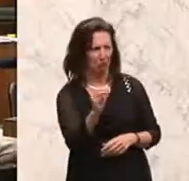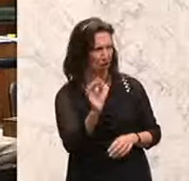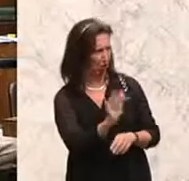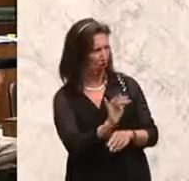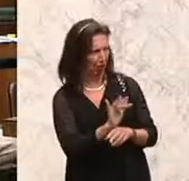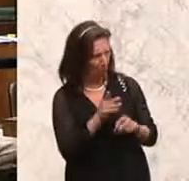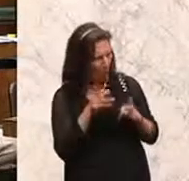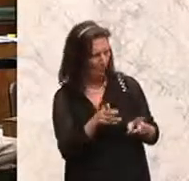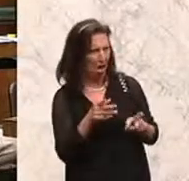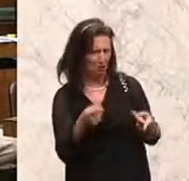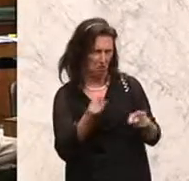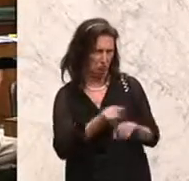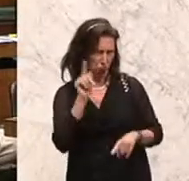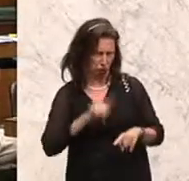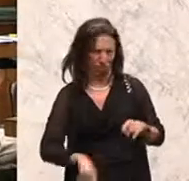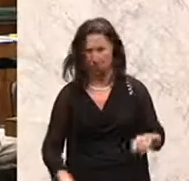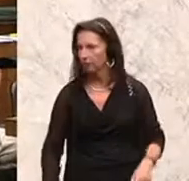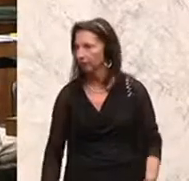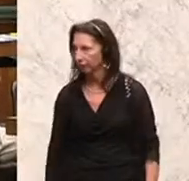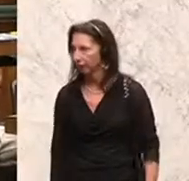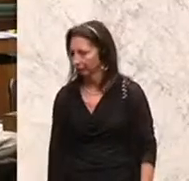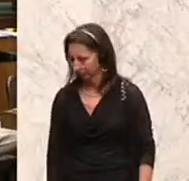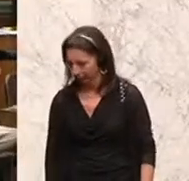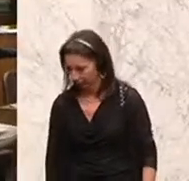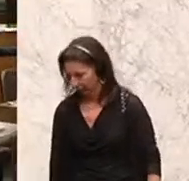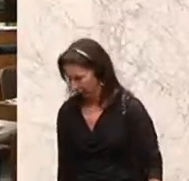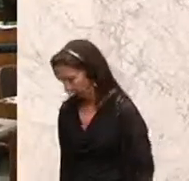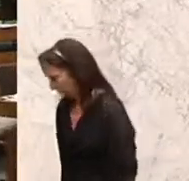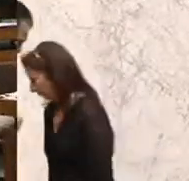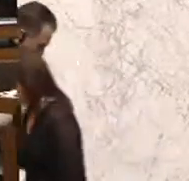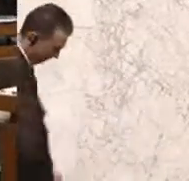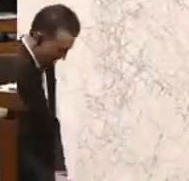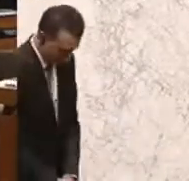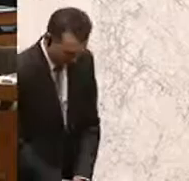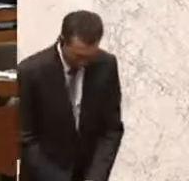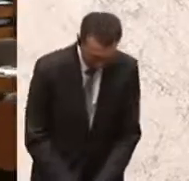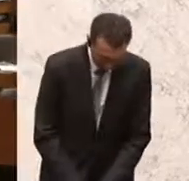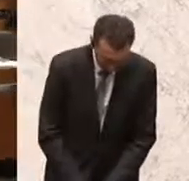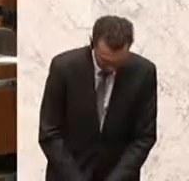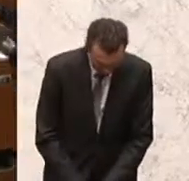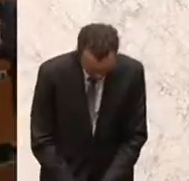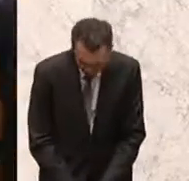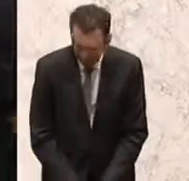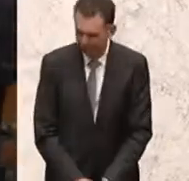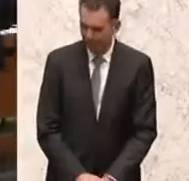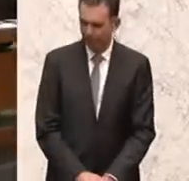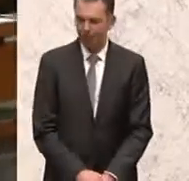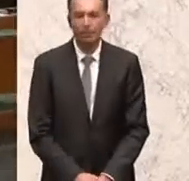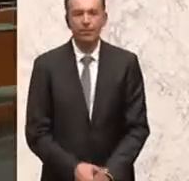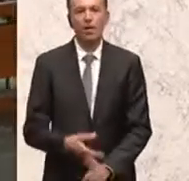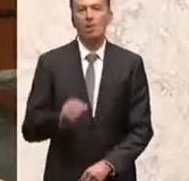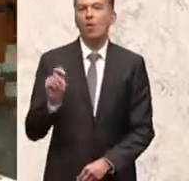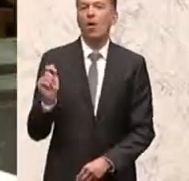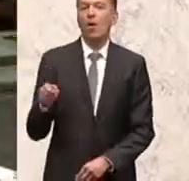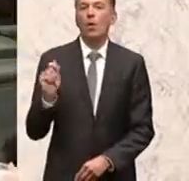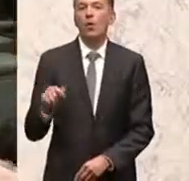Pro Grundstück könnten bis zu 450 Personen aufgenommen werden. Das würde das Gesetz vorsehen, das aus Sicht des freiheitlichen Justizsprechers Hals